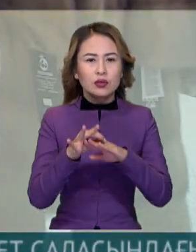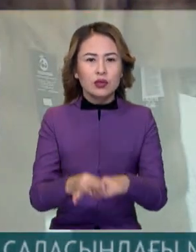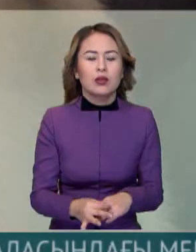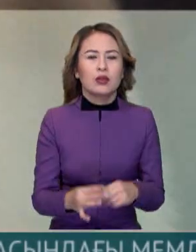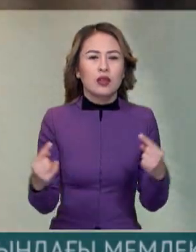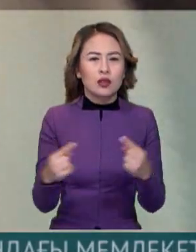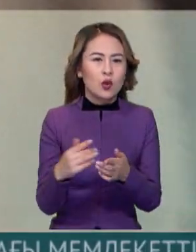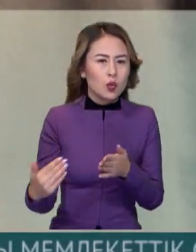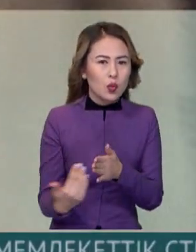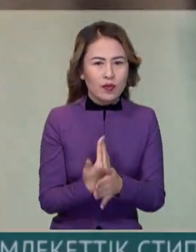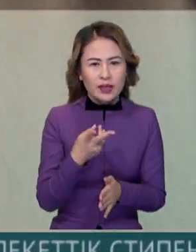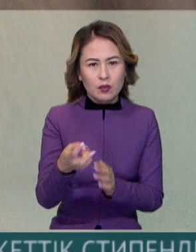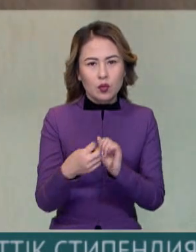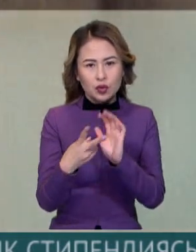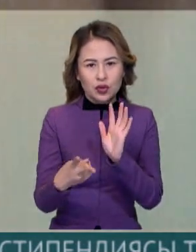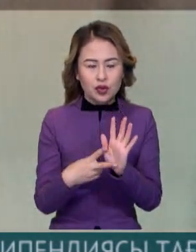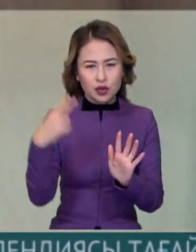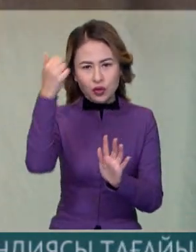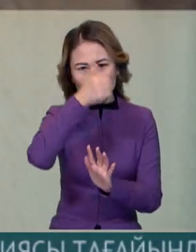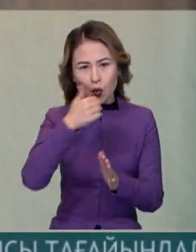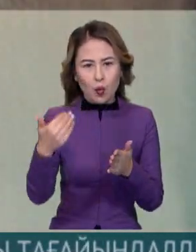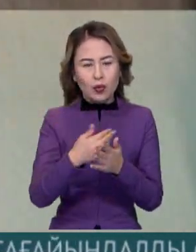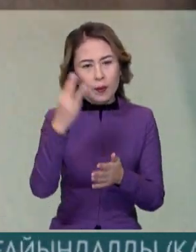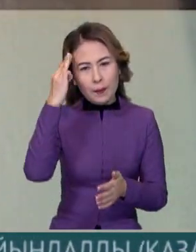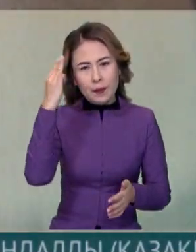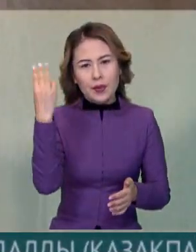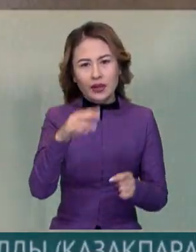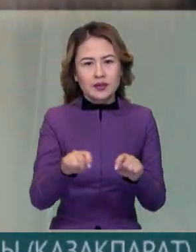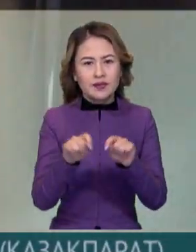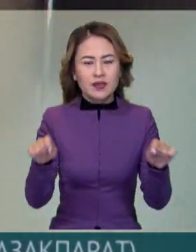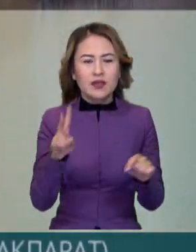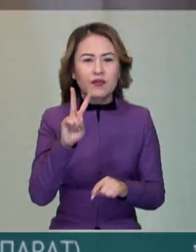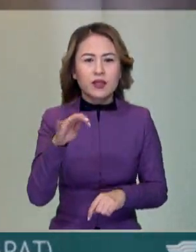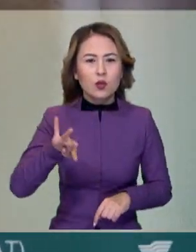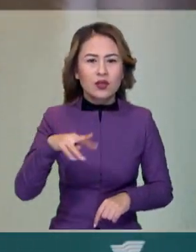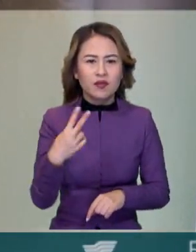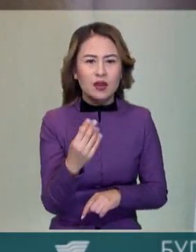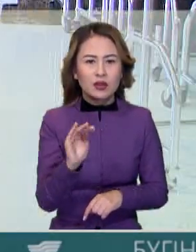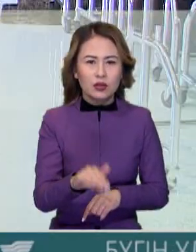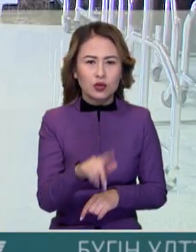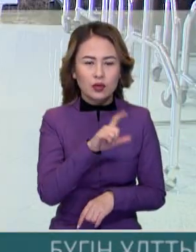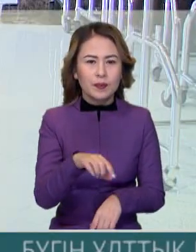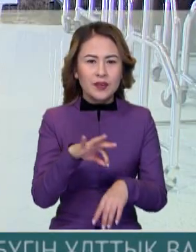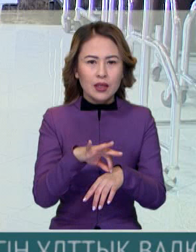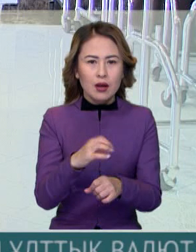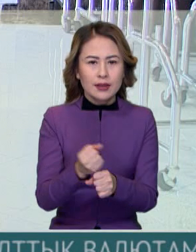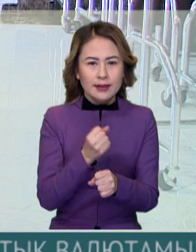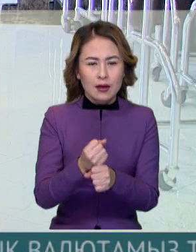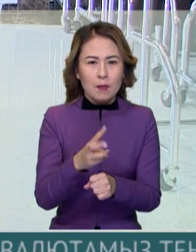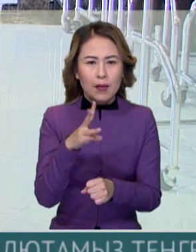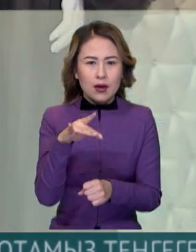жатқан жаңашылдық. 2017 жылы пилоттық жоба қолға алынғалы 242 мыңға жуық тері бұйымы